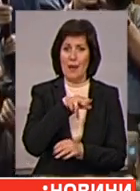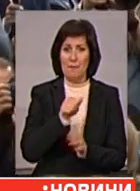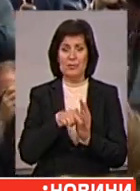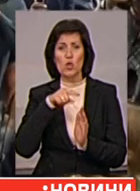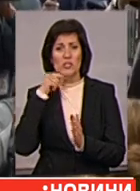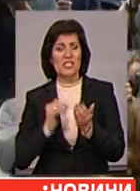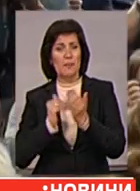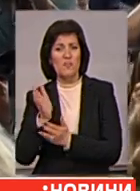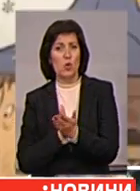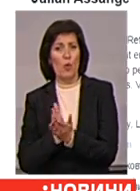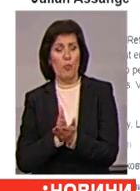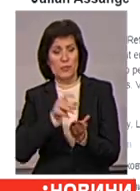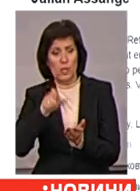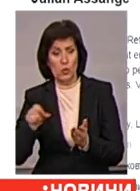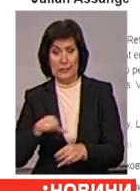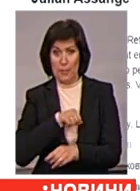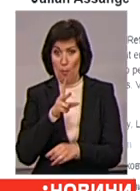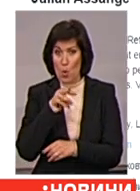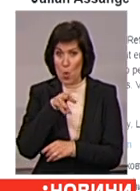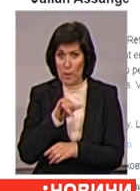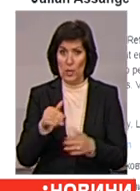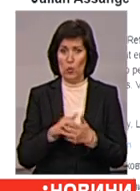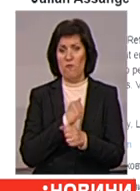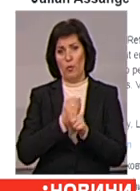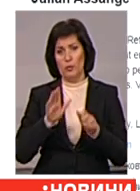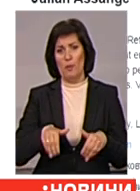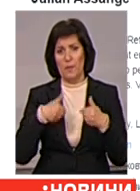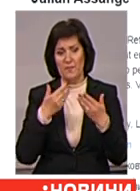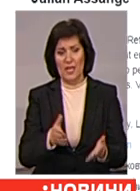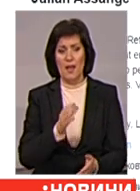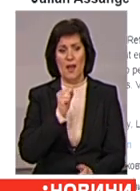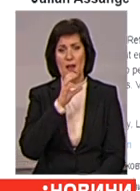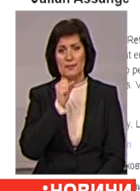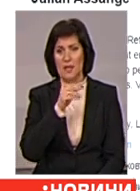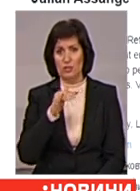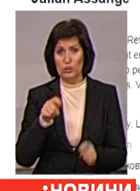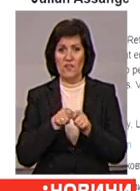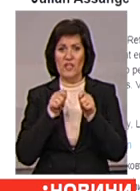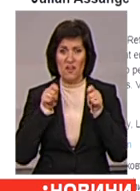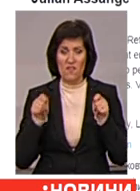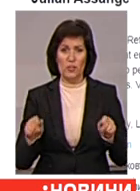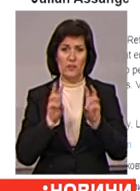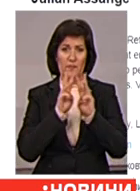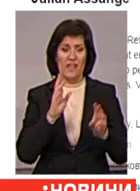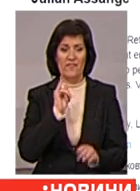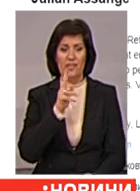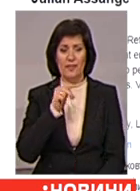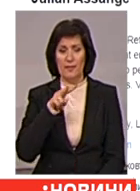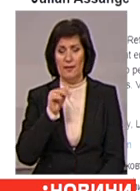російськими високопосадовцями. Самому ж Комі нову роботу вже запропонував Джуліан Ассанж, засновник викривального ресурсу